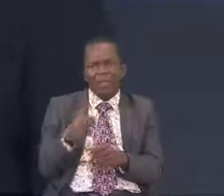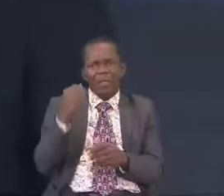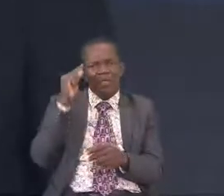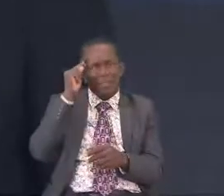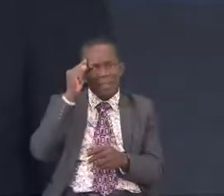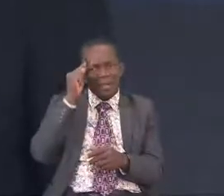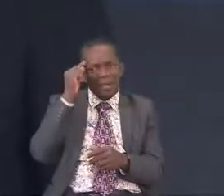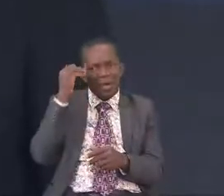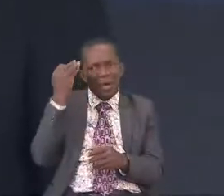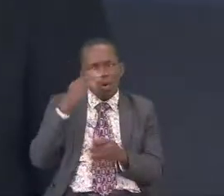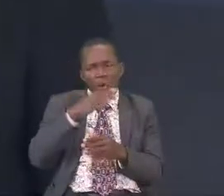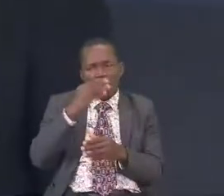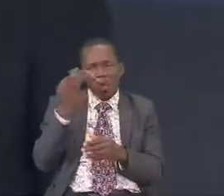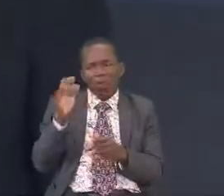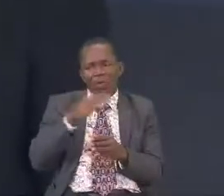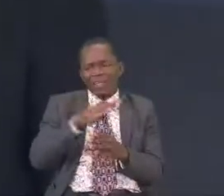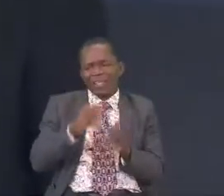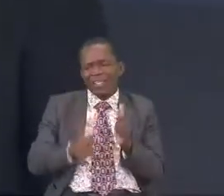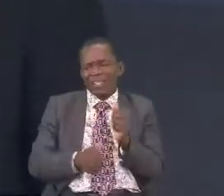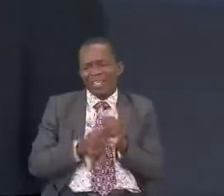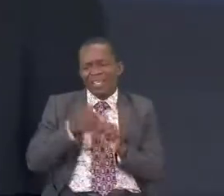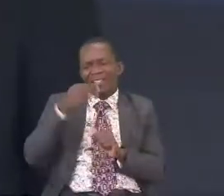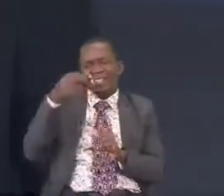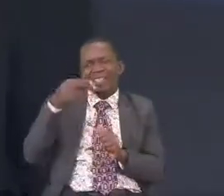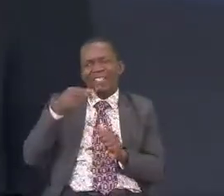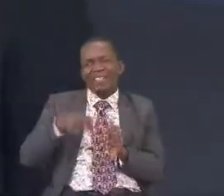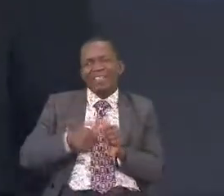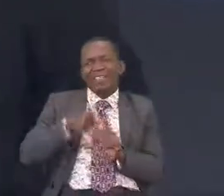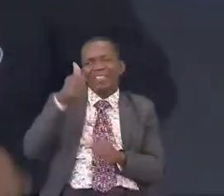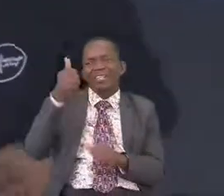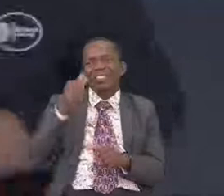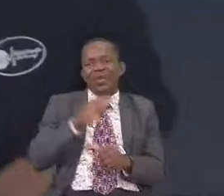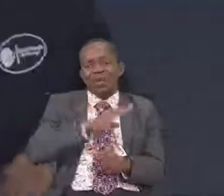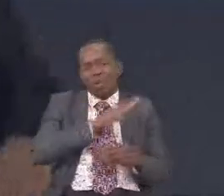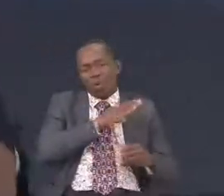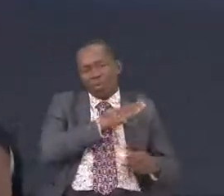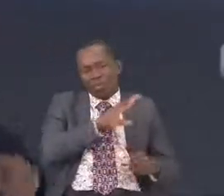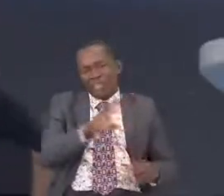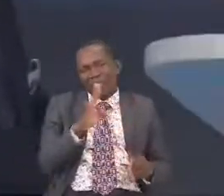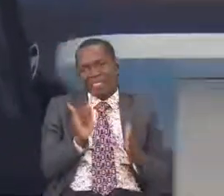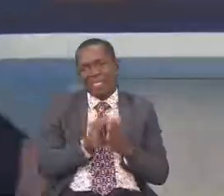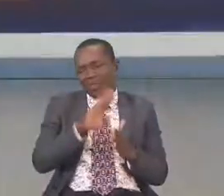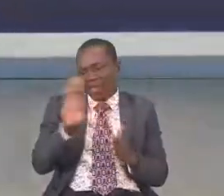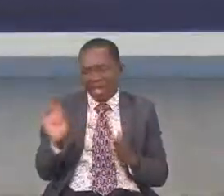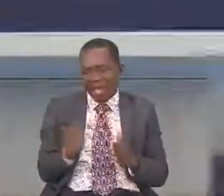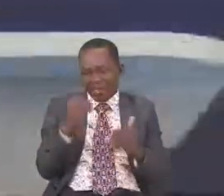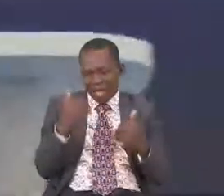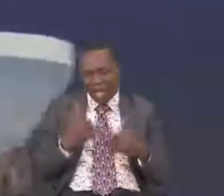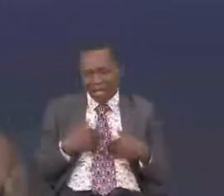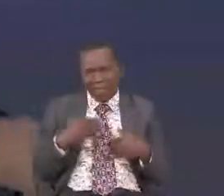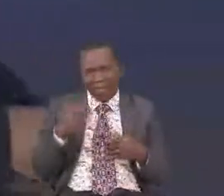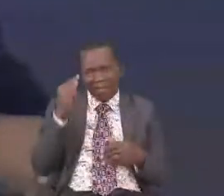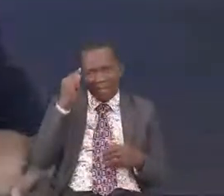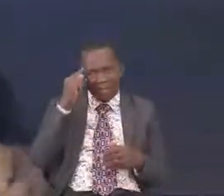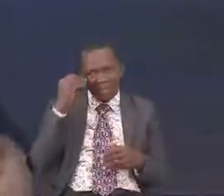Le plus grand courage que tu as jamais eu. Pense à la plus grande confiance que tu as jamais eue. Et pense à la plus grande conviction